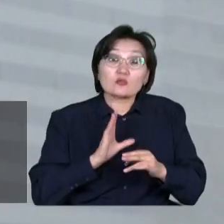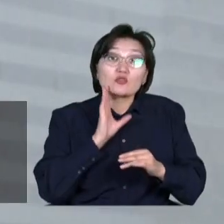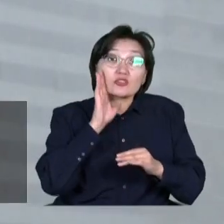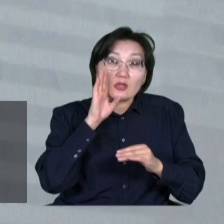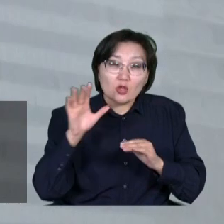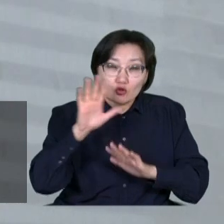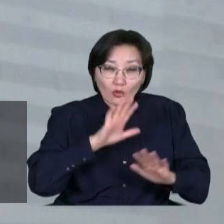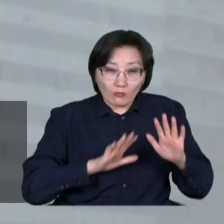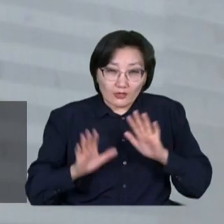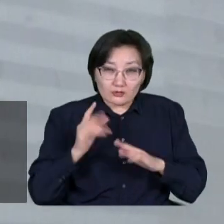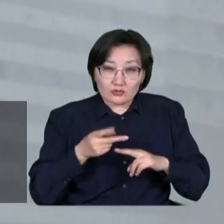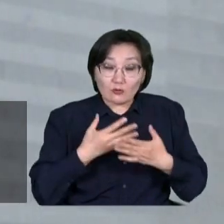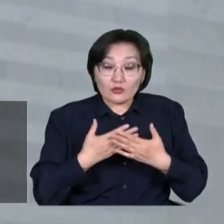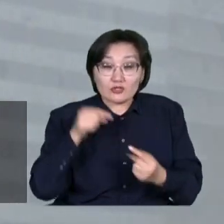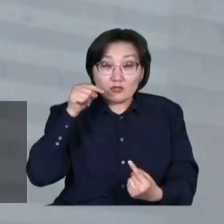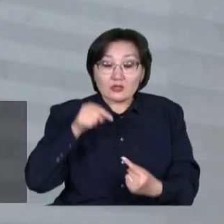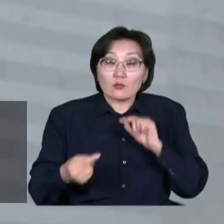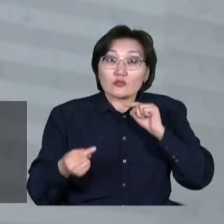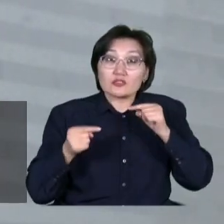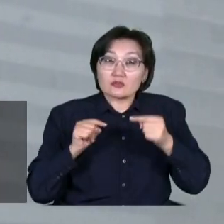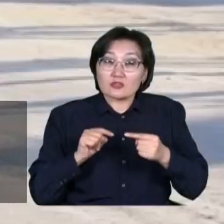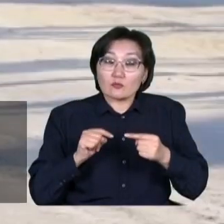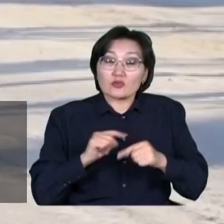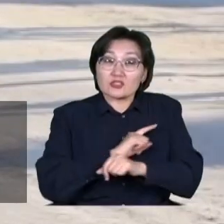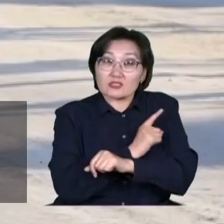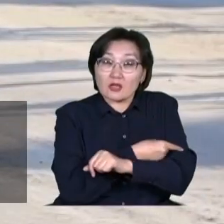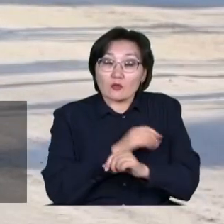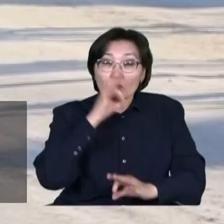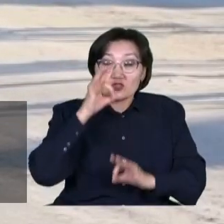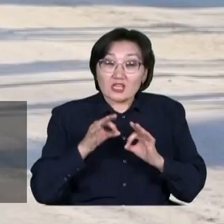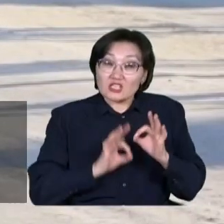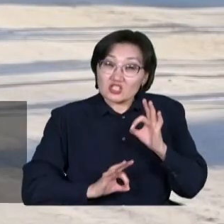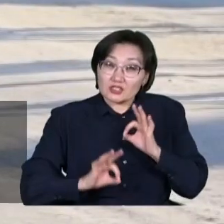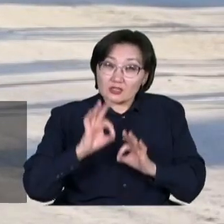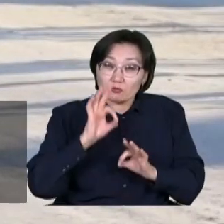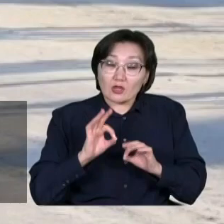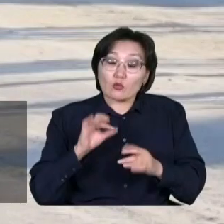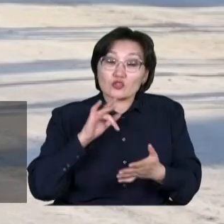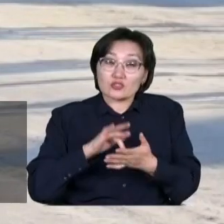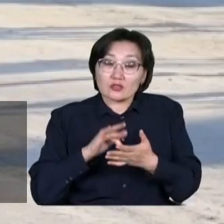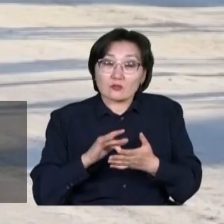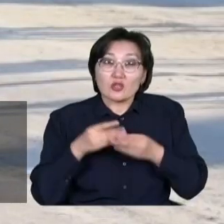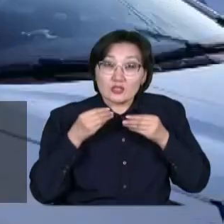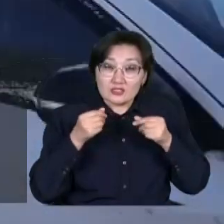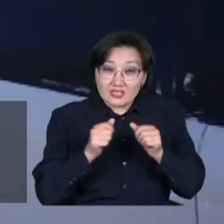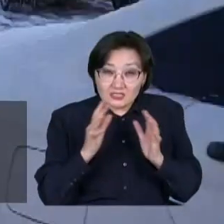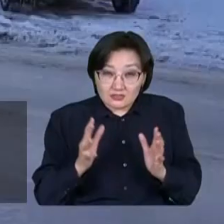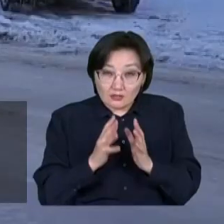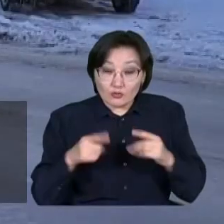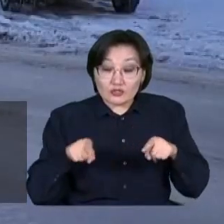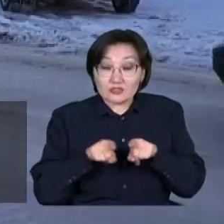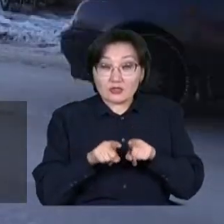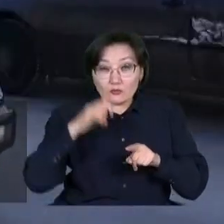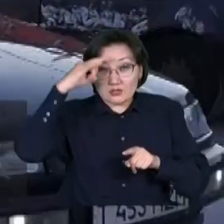таңертең тұман түседі. Болжам бойынша антициклон екпіні еліміздің батысында, шығысында және орталығында өз әсерін сақтайды. Осыған